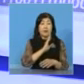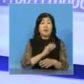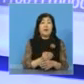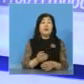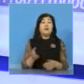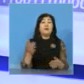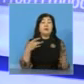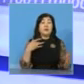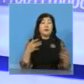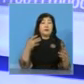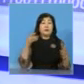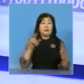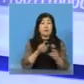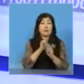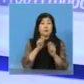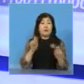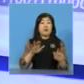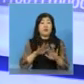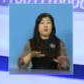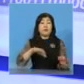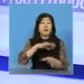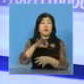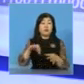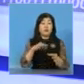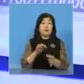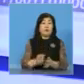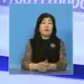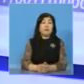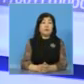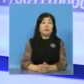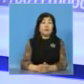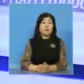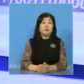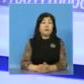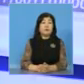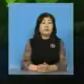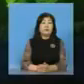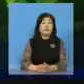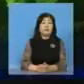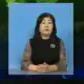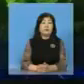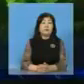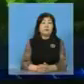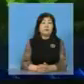концерта были вручены подарки детям-сиротам. Подробнее в следующем сюжете.